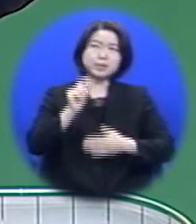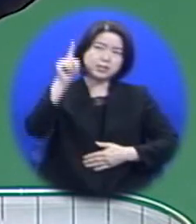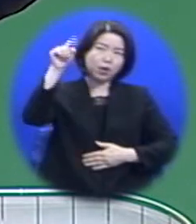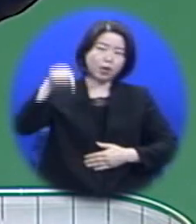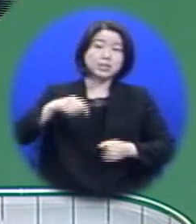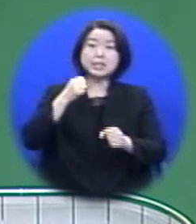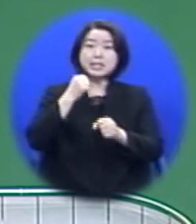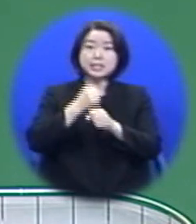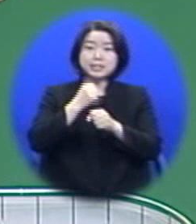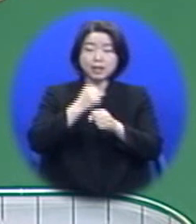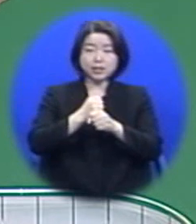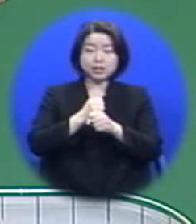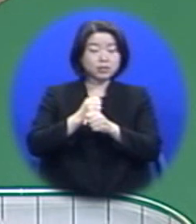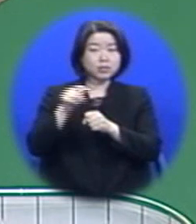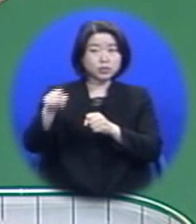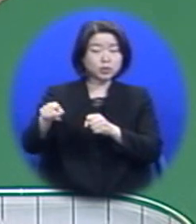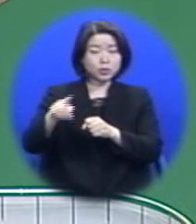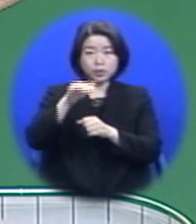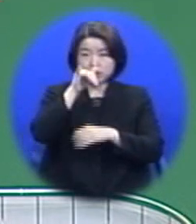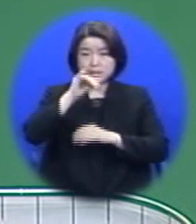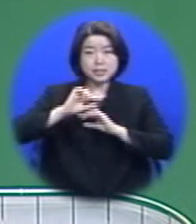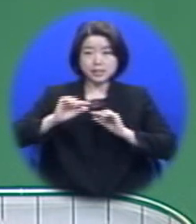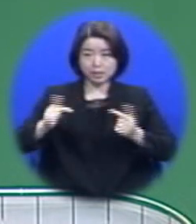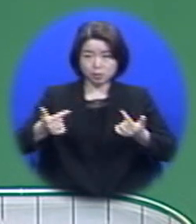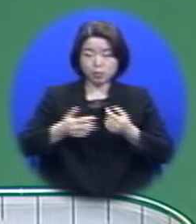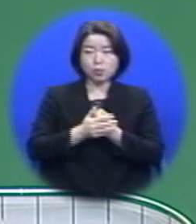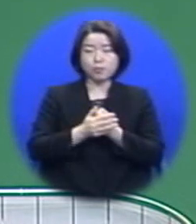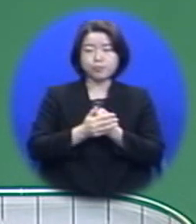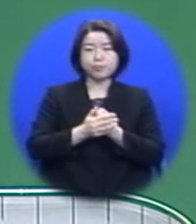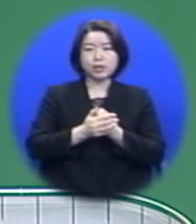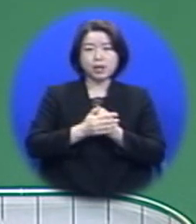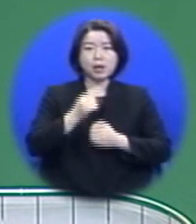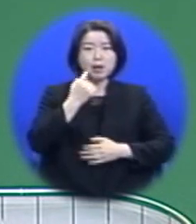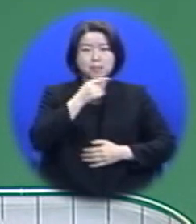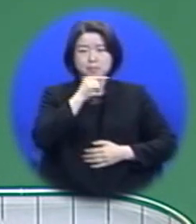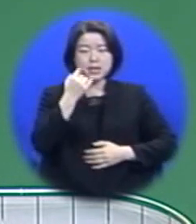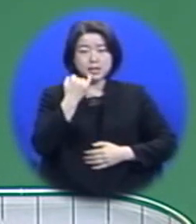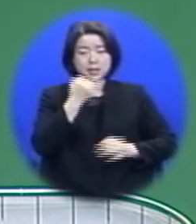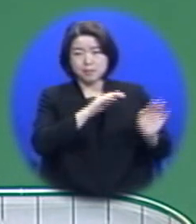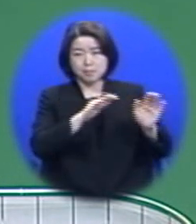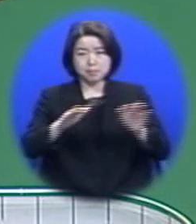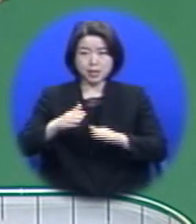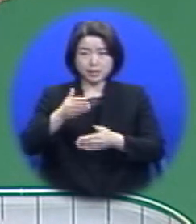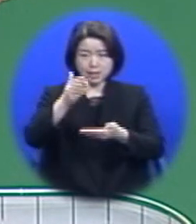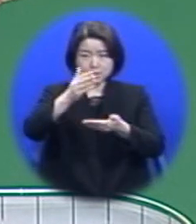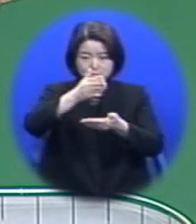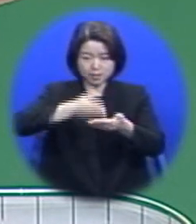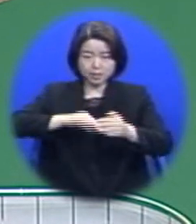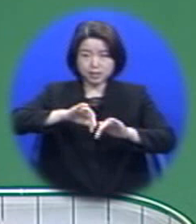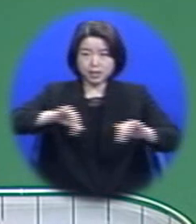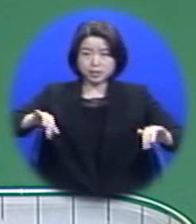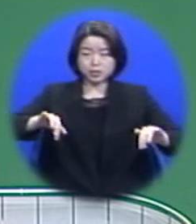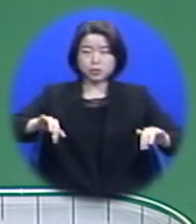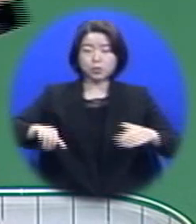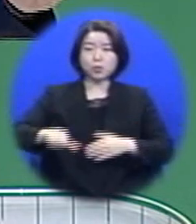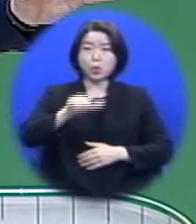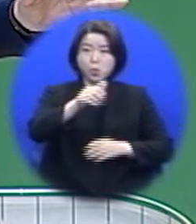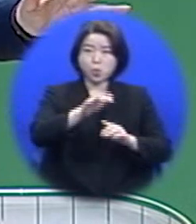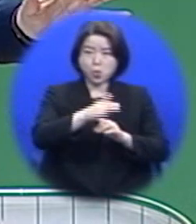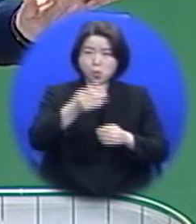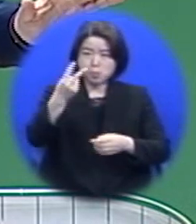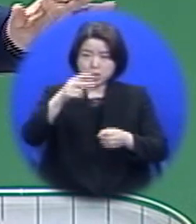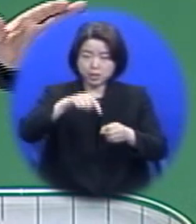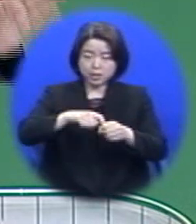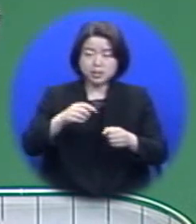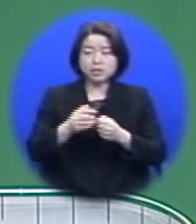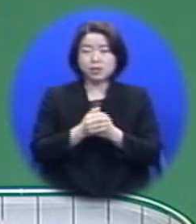창조하셨다 두지 않았습니다 뭐 홍해를 가르시고 그리고 병의 기적을 행하시고 죽은 자를